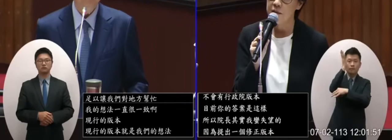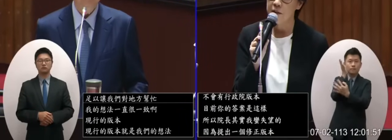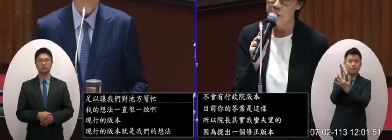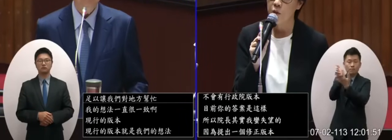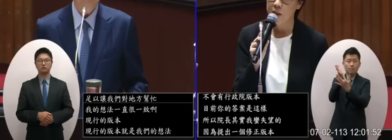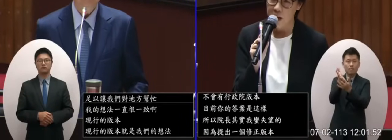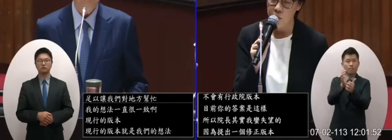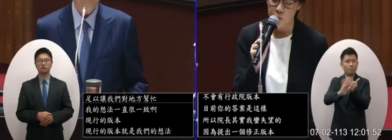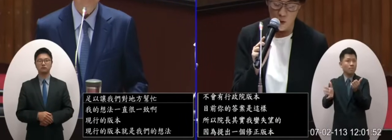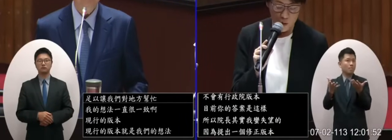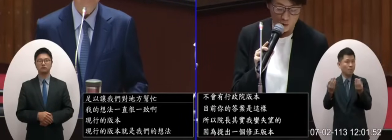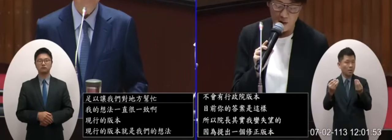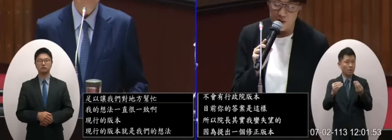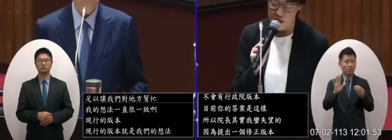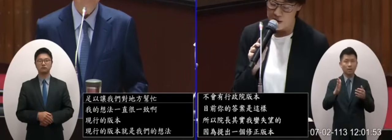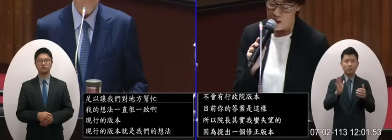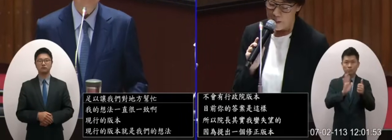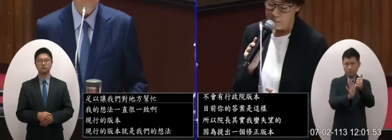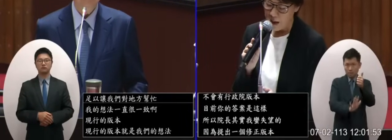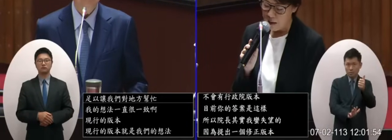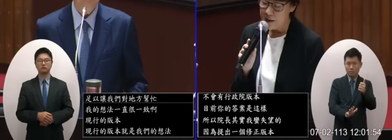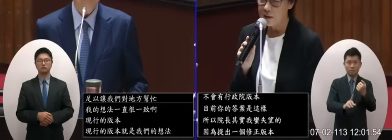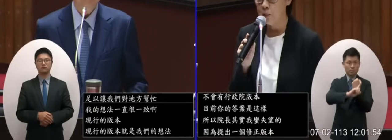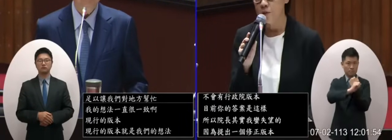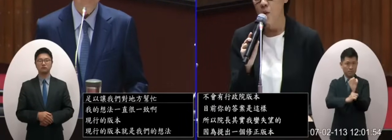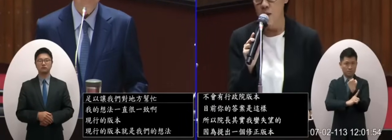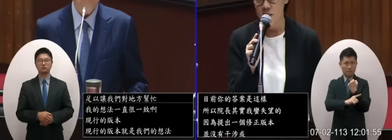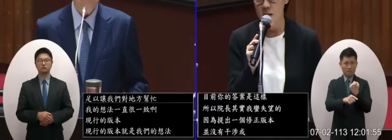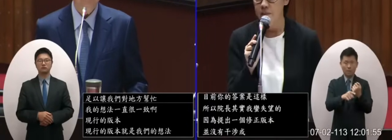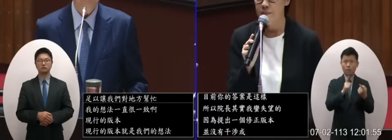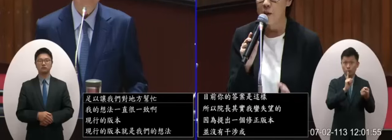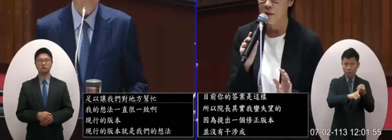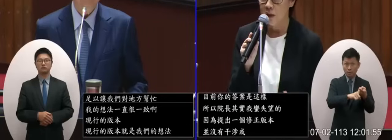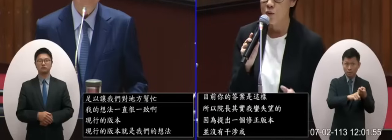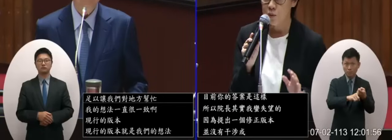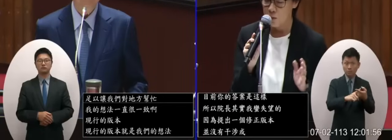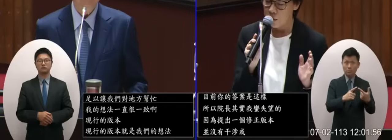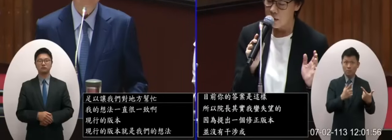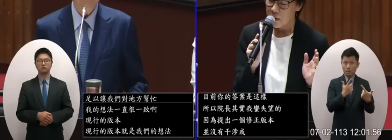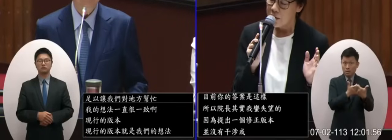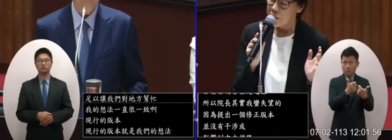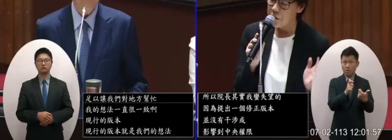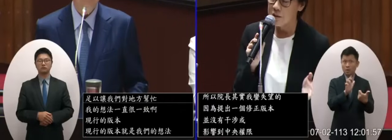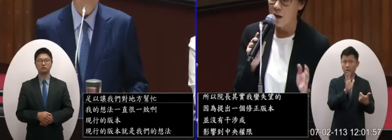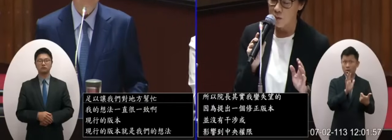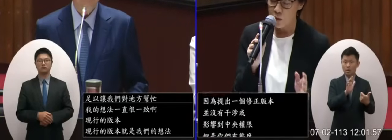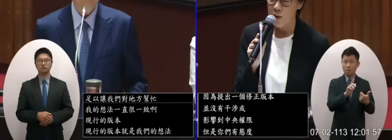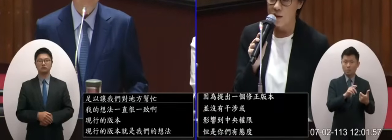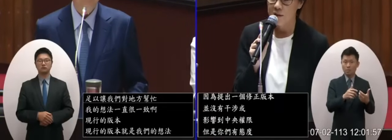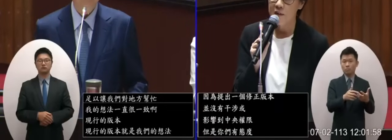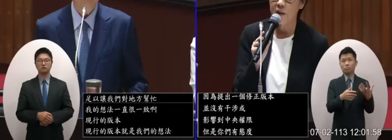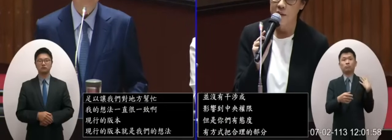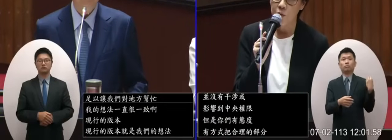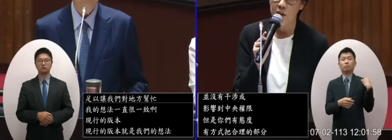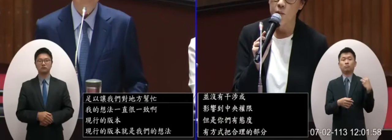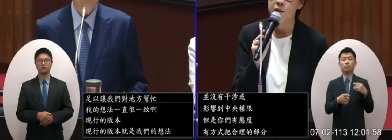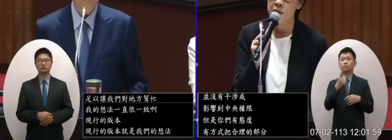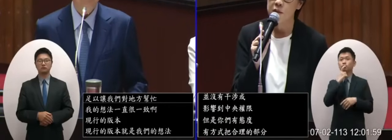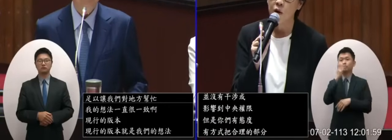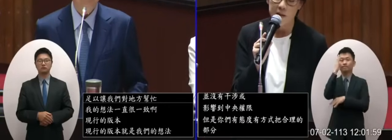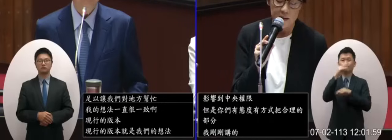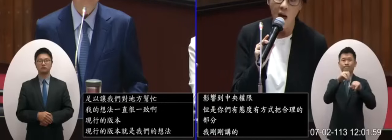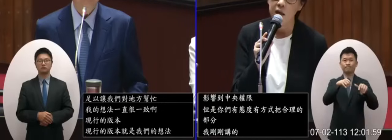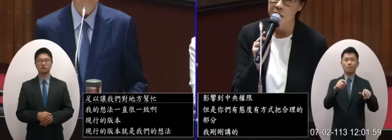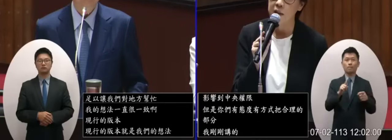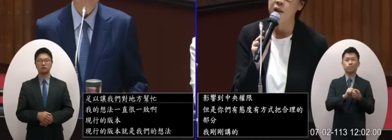但是你们有态度、有方式，把合理的部分，我刚刚讲，没有人要去制造中央跟地方的对立，我们